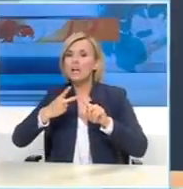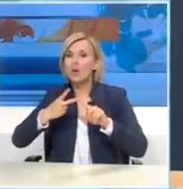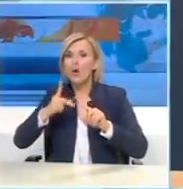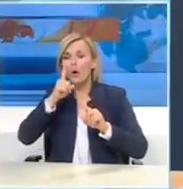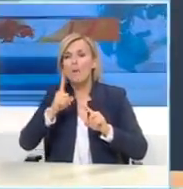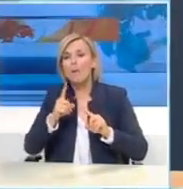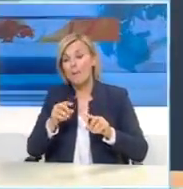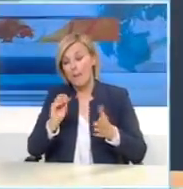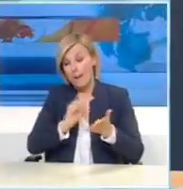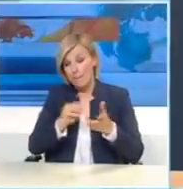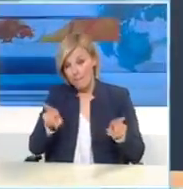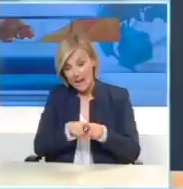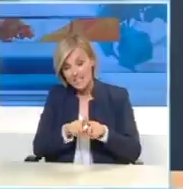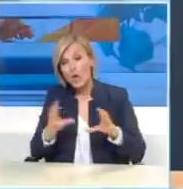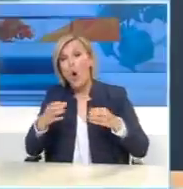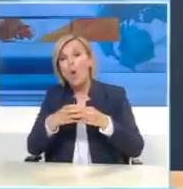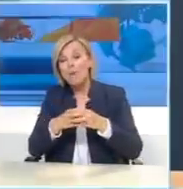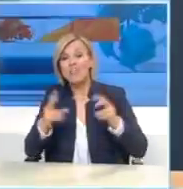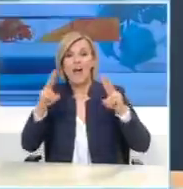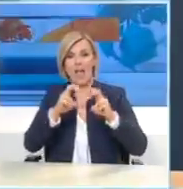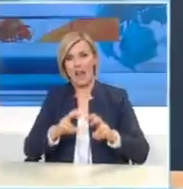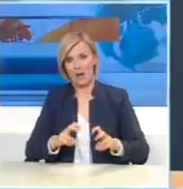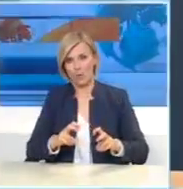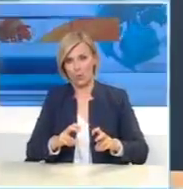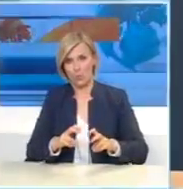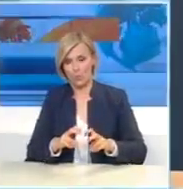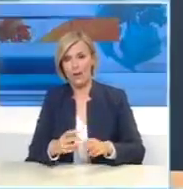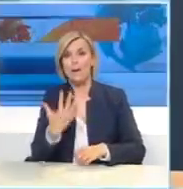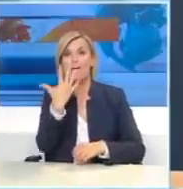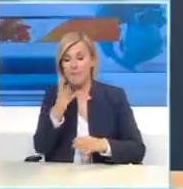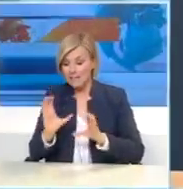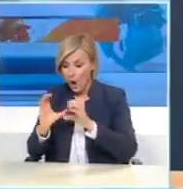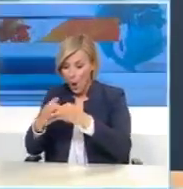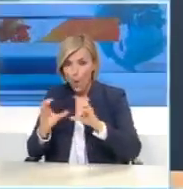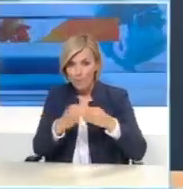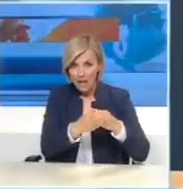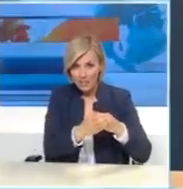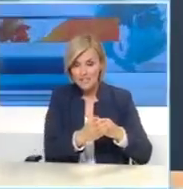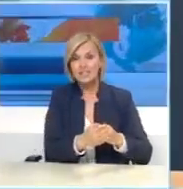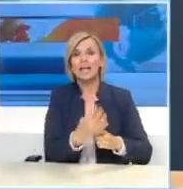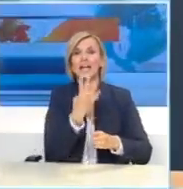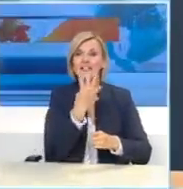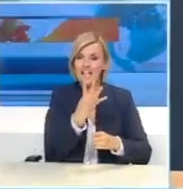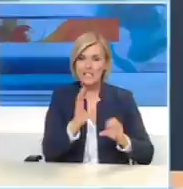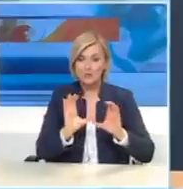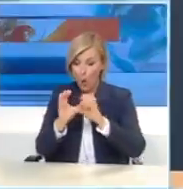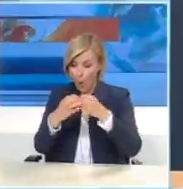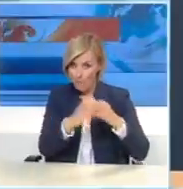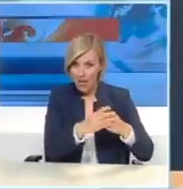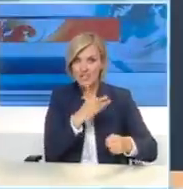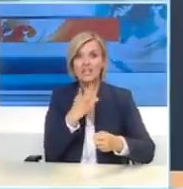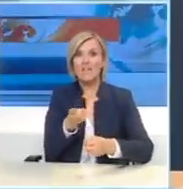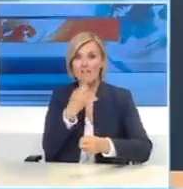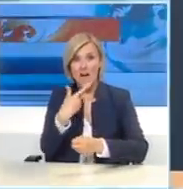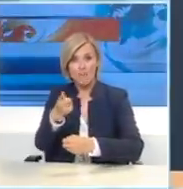μια ομάδα ελέγχου. Άρα έχει 5 κατά κάποιο τρόπο ομάδες, στις 4 χορηγείται φάρμακο, στη 1 δεν χορηγείται. Και νομίζω είναι